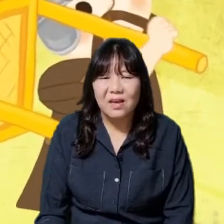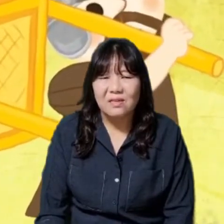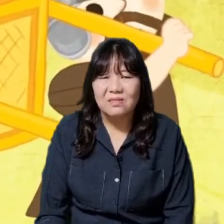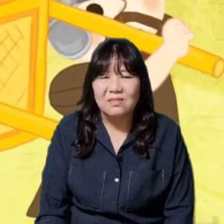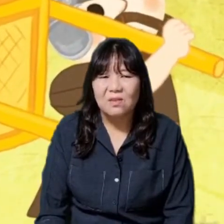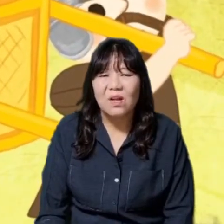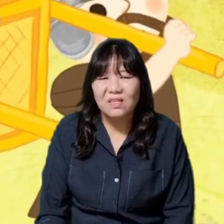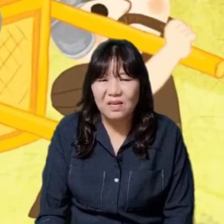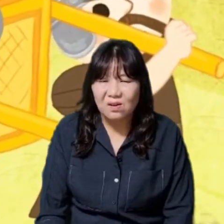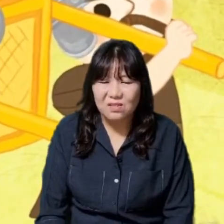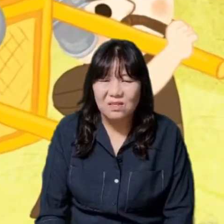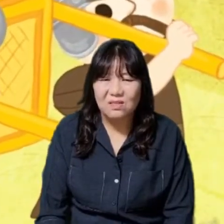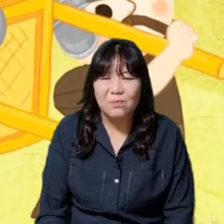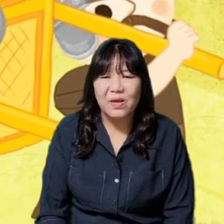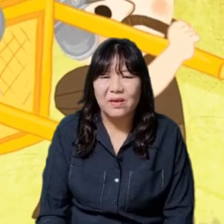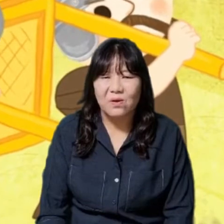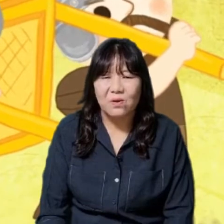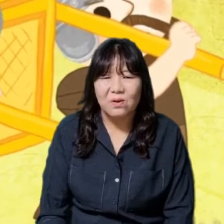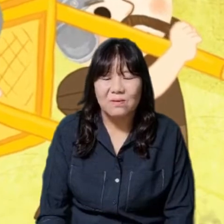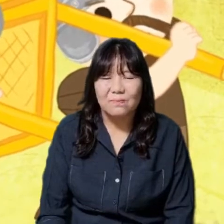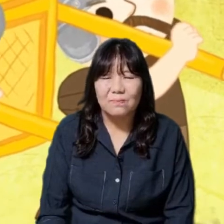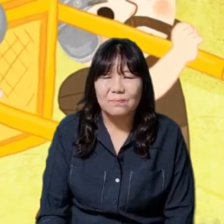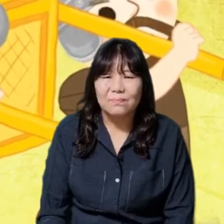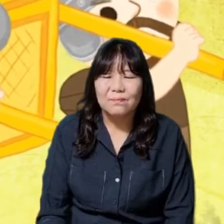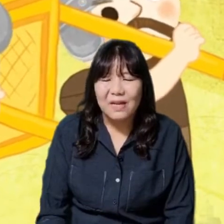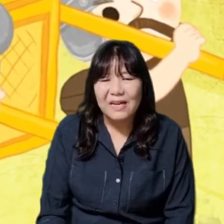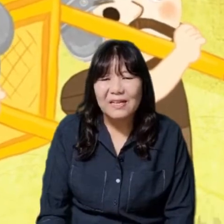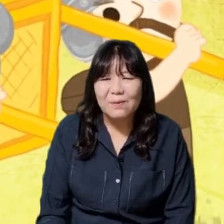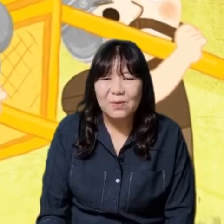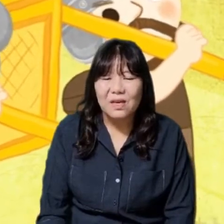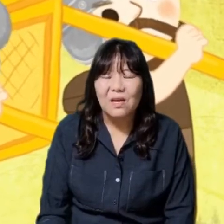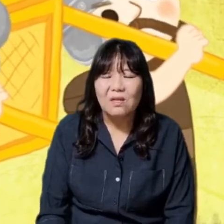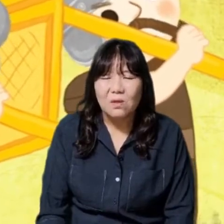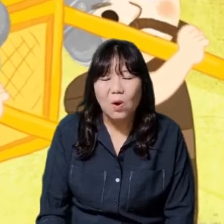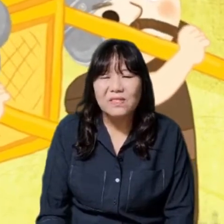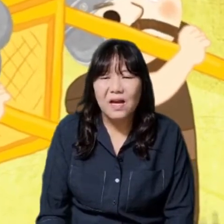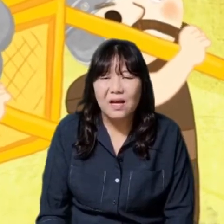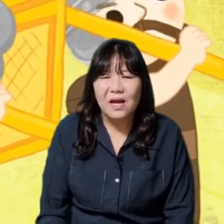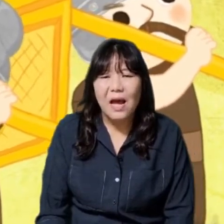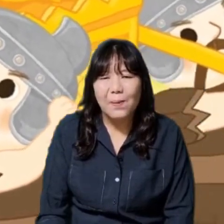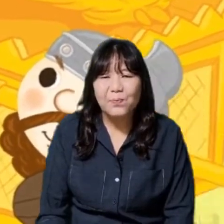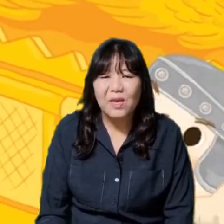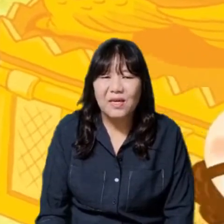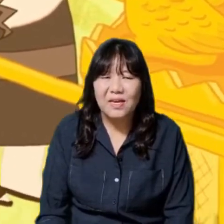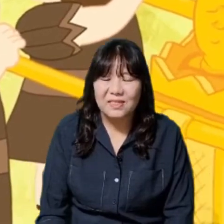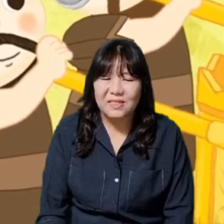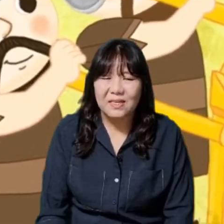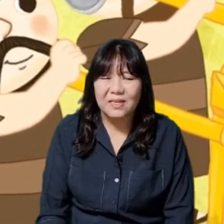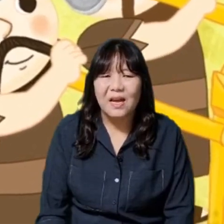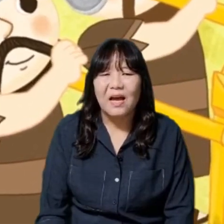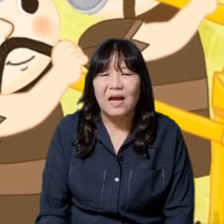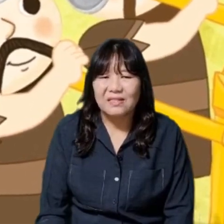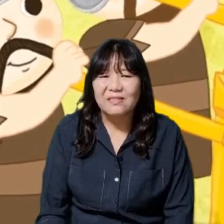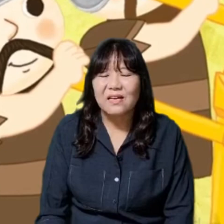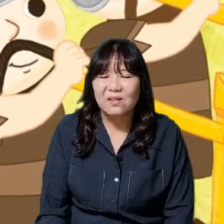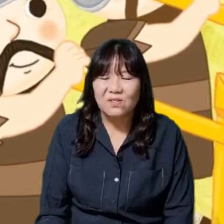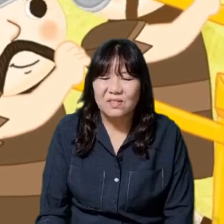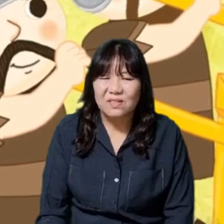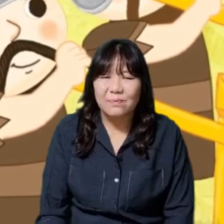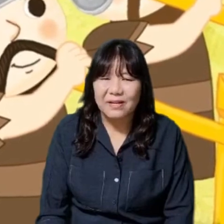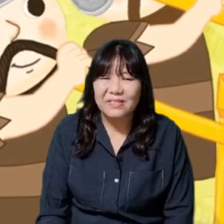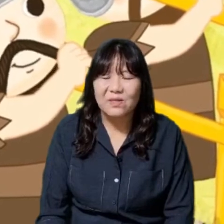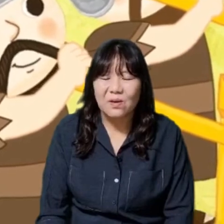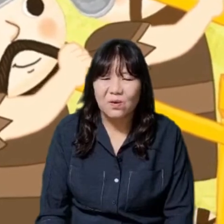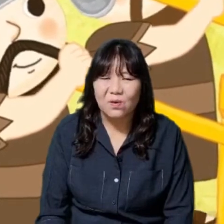이스라엘에게 떠났다는 것을 의미해요. 하나님이 더 이상 함께 계시지 않는다는